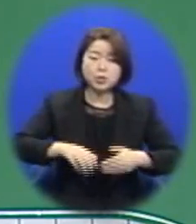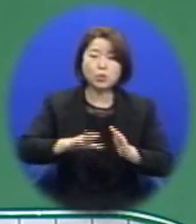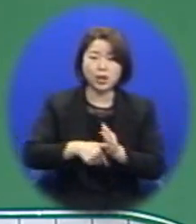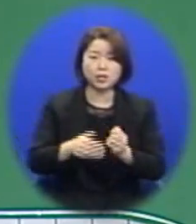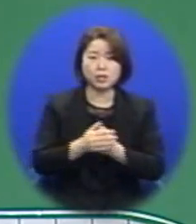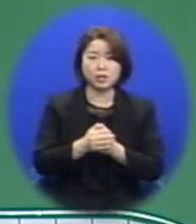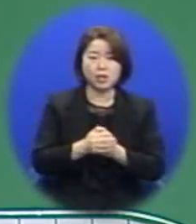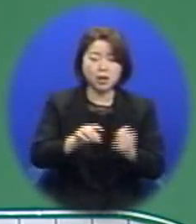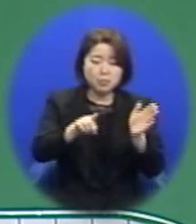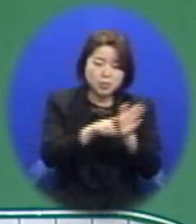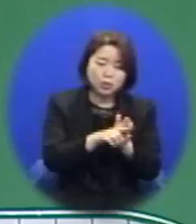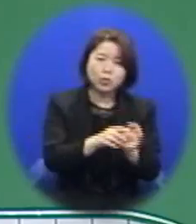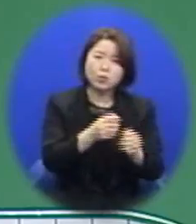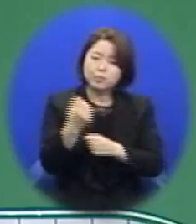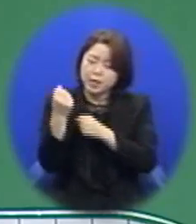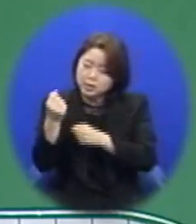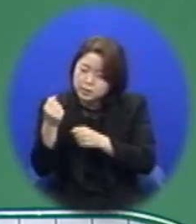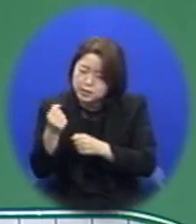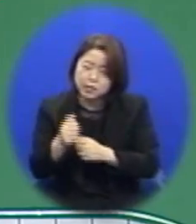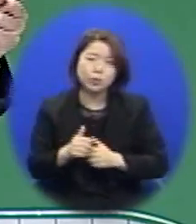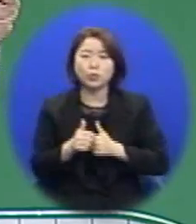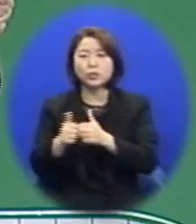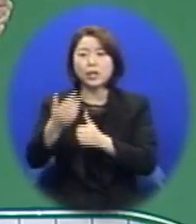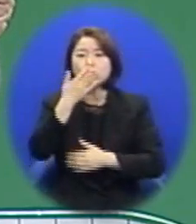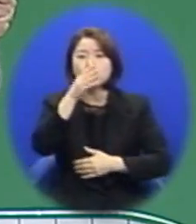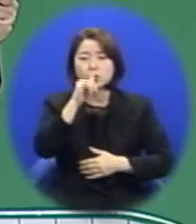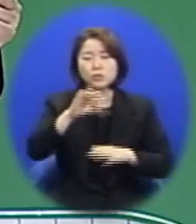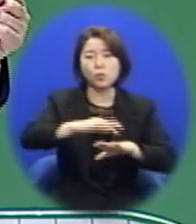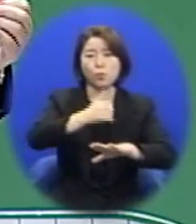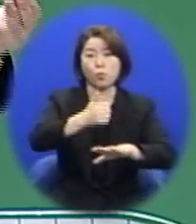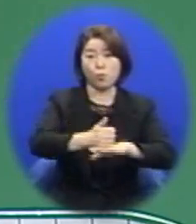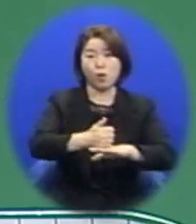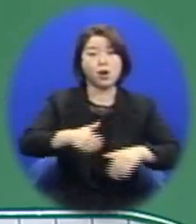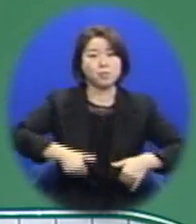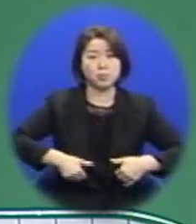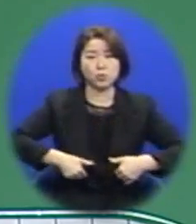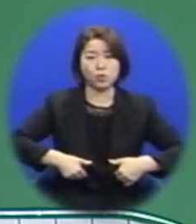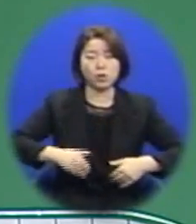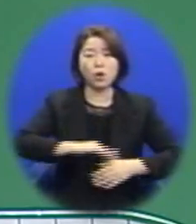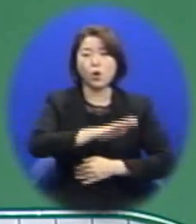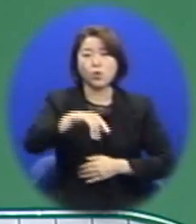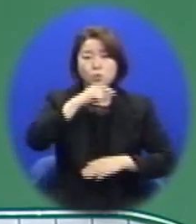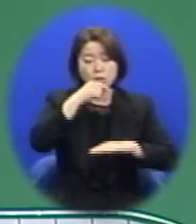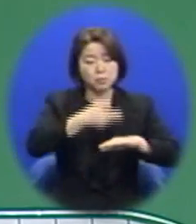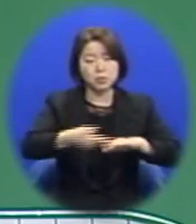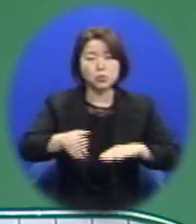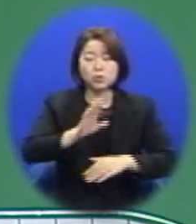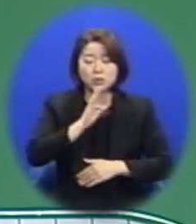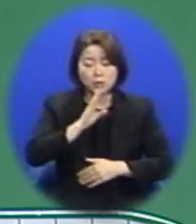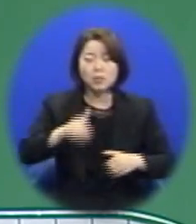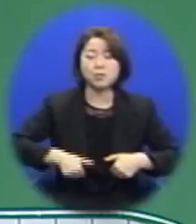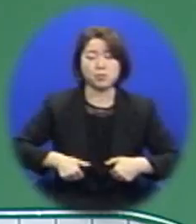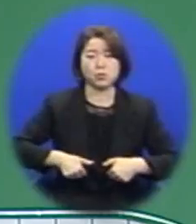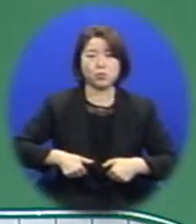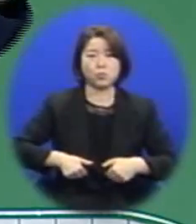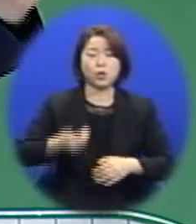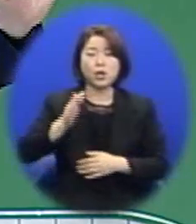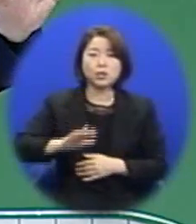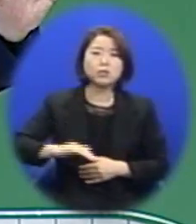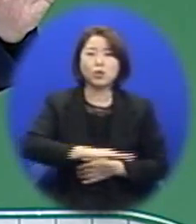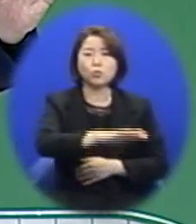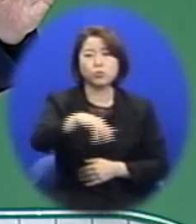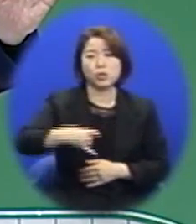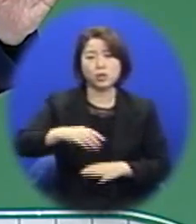믿고 의지하고 따를 수 있는 왕이 필요해요. 우리 민족에게 정말 그렇습니다. 그런데 우리에게